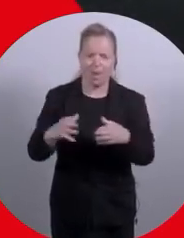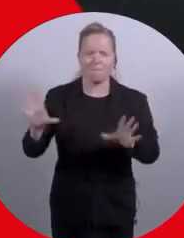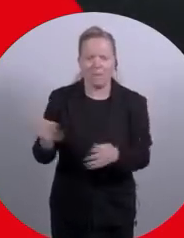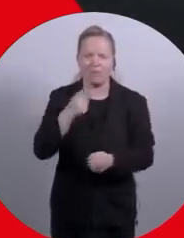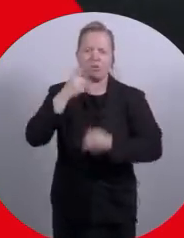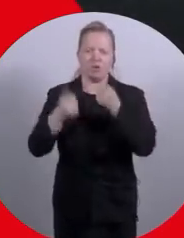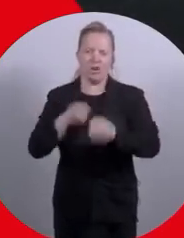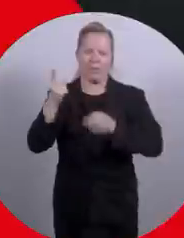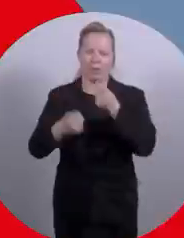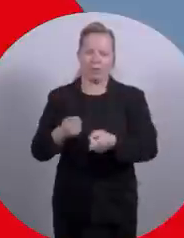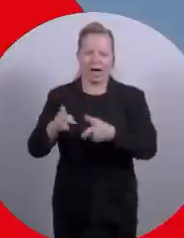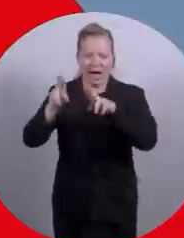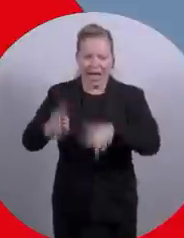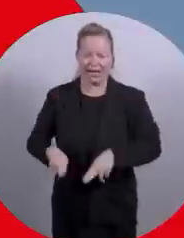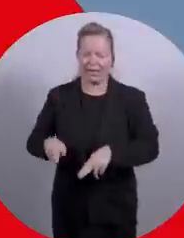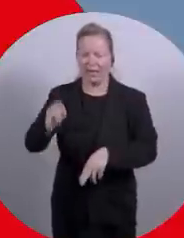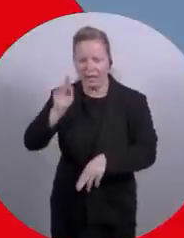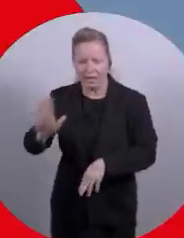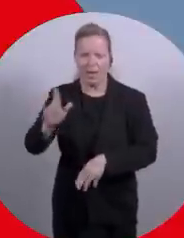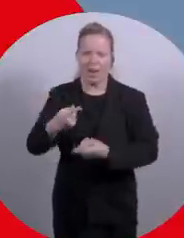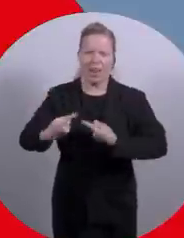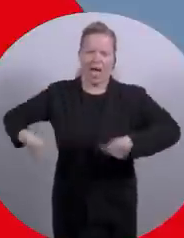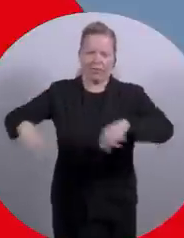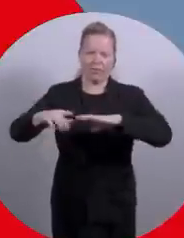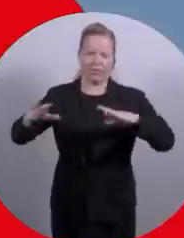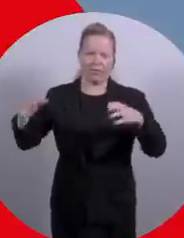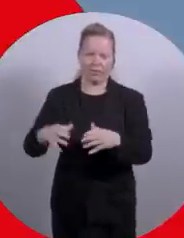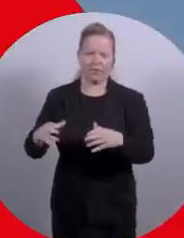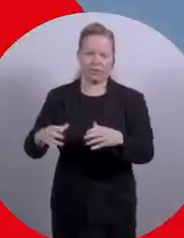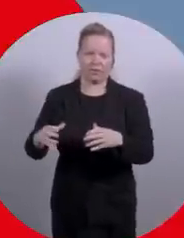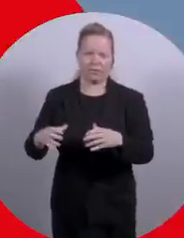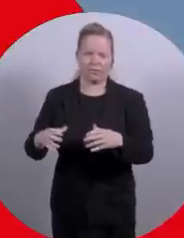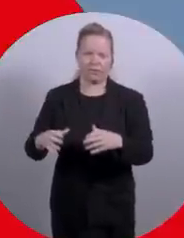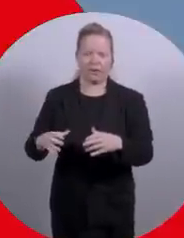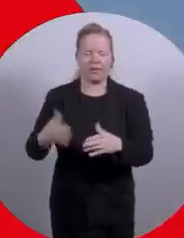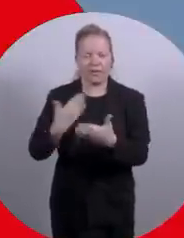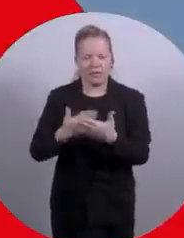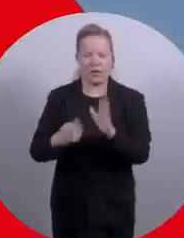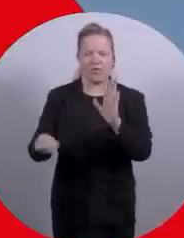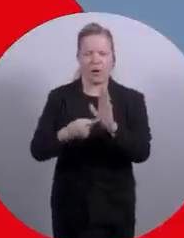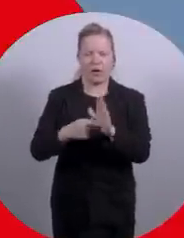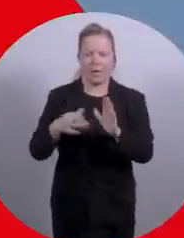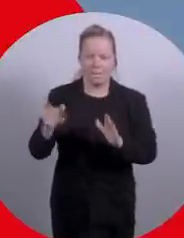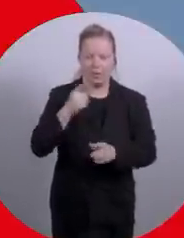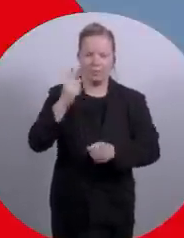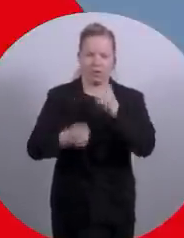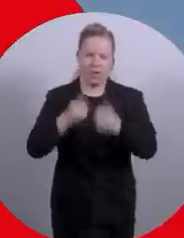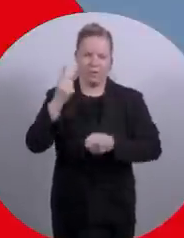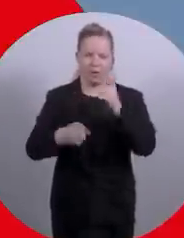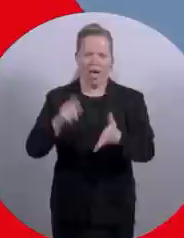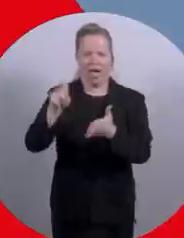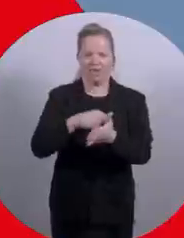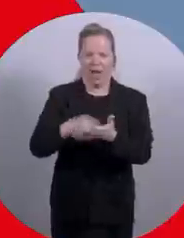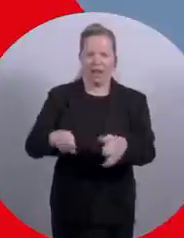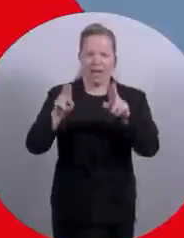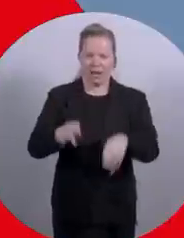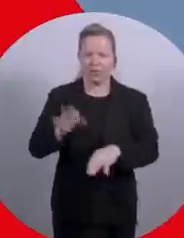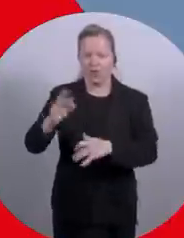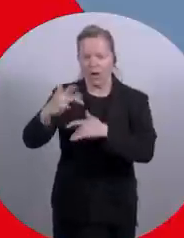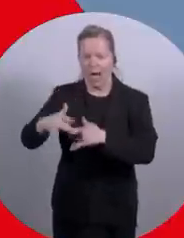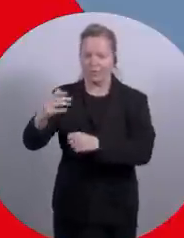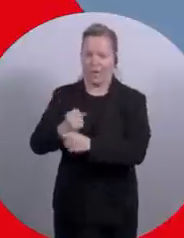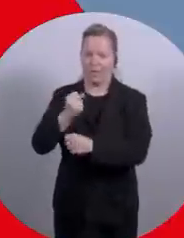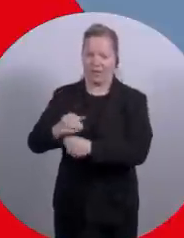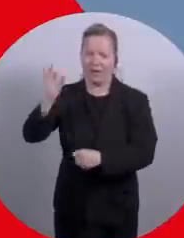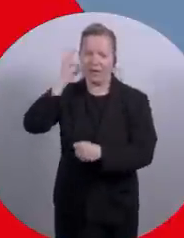ihrem Land die wir genossen und Genossen deswegen die Forderung auch noch Mitbestimmung was hat es Wahlrecht anbelangt für Gastarbeiterinnen